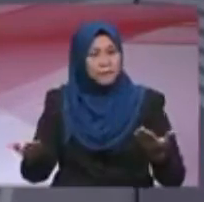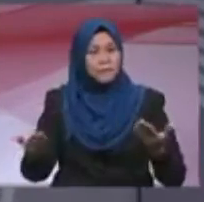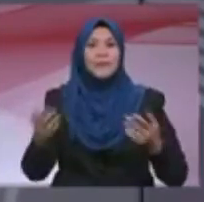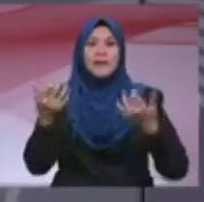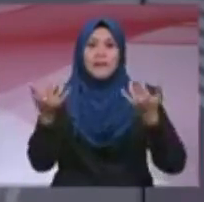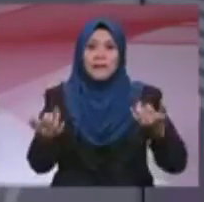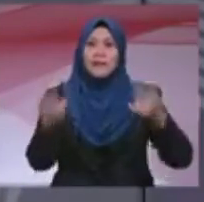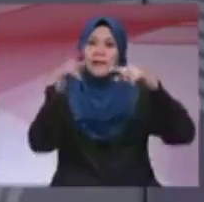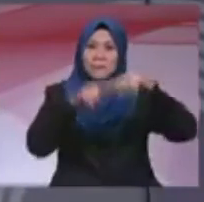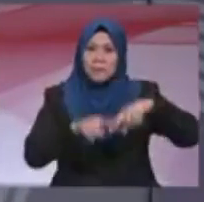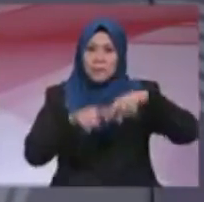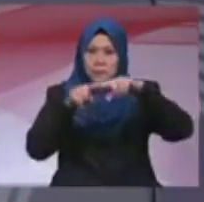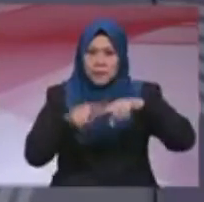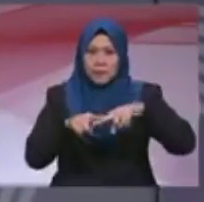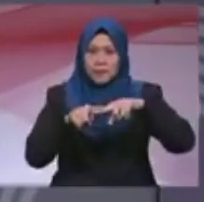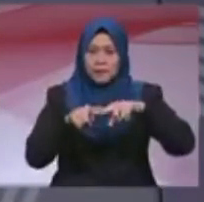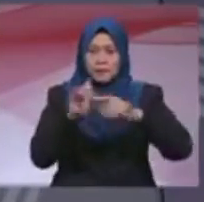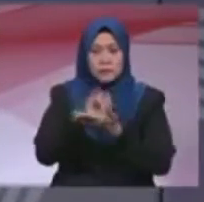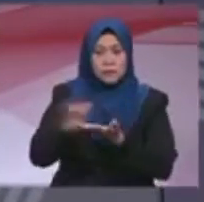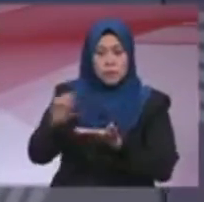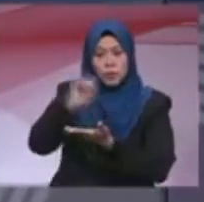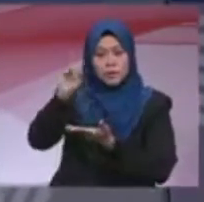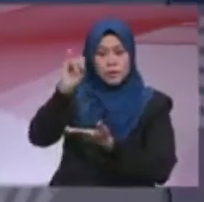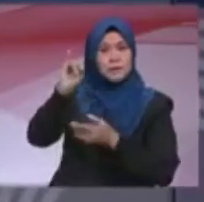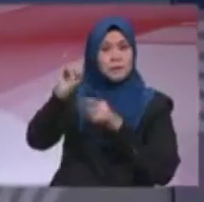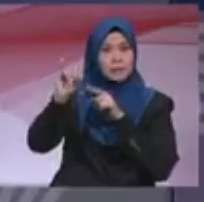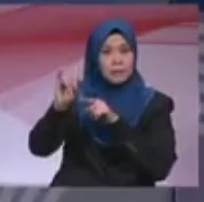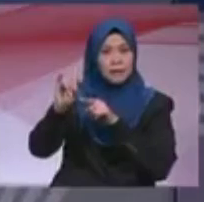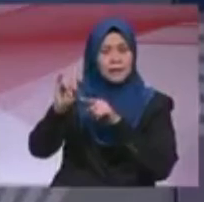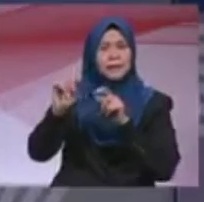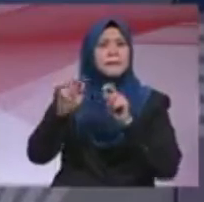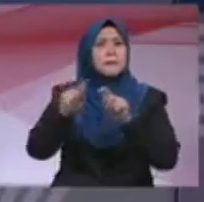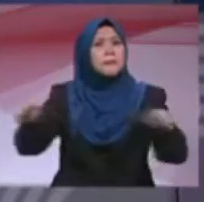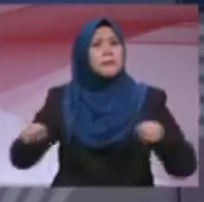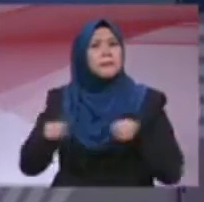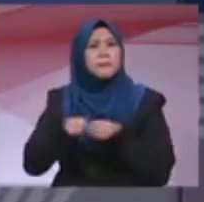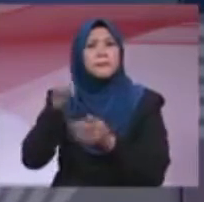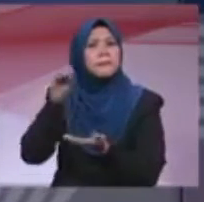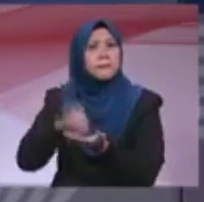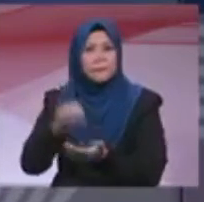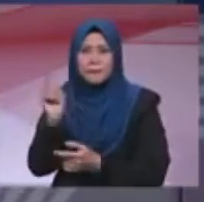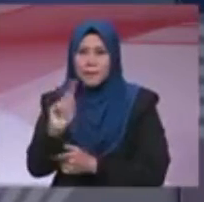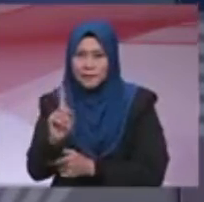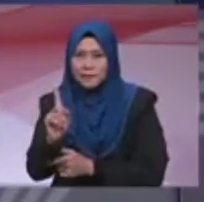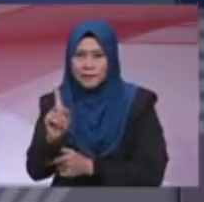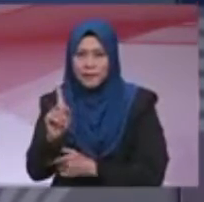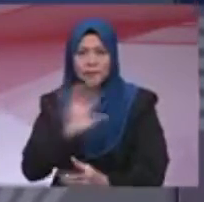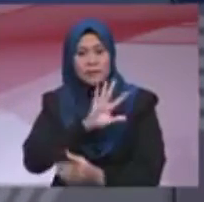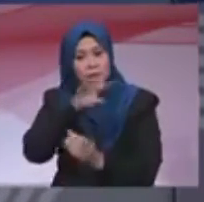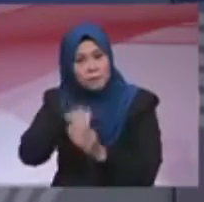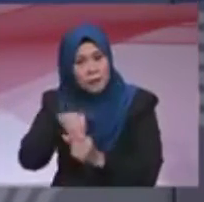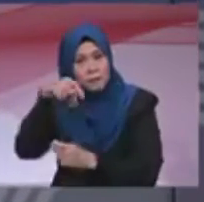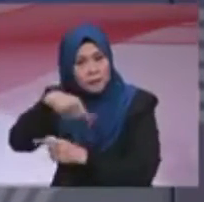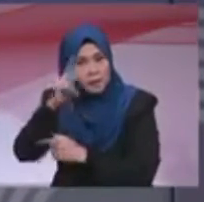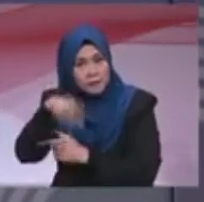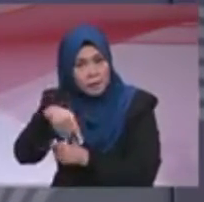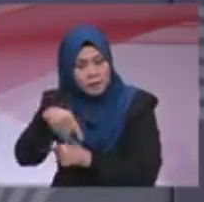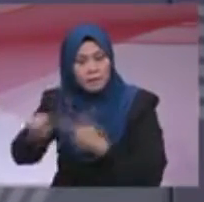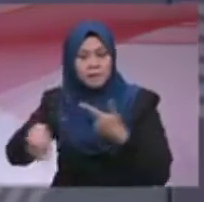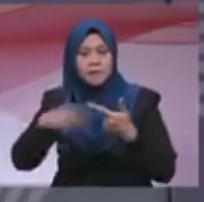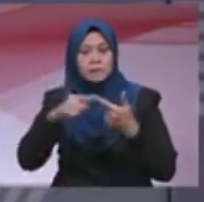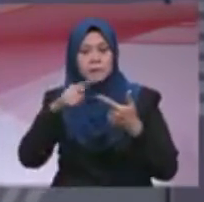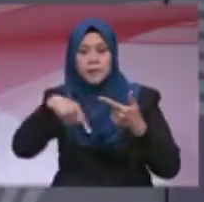kepada sama ada institusi tersebut terletak di negeri yang terlibat dengan PKP,